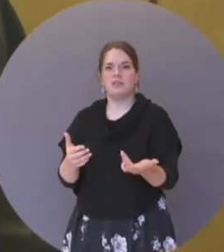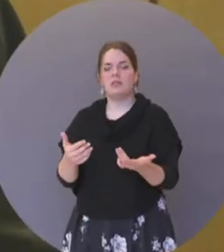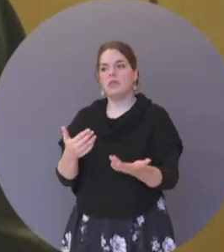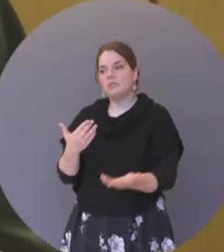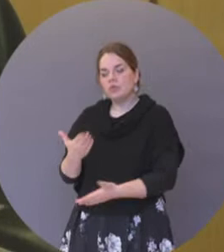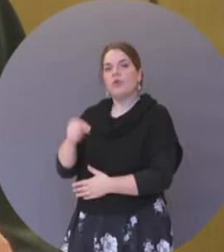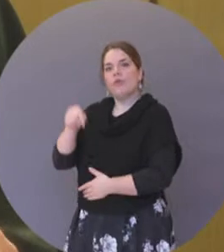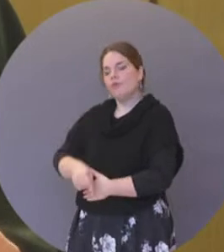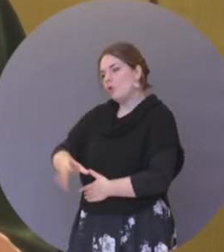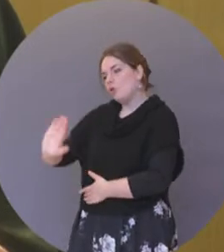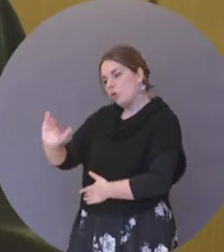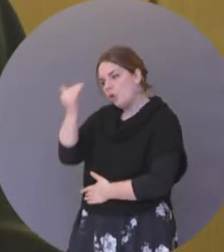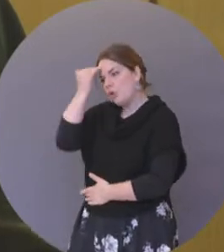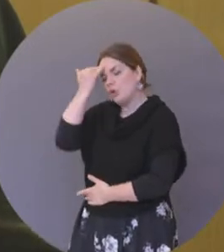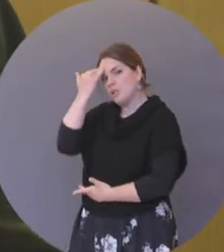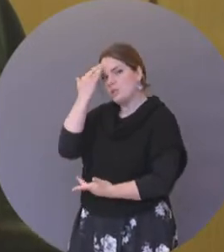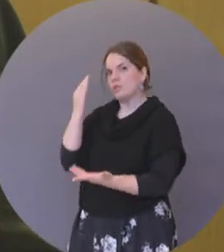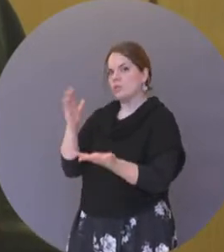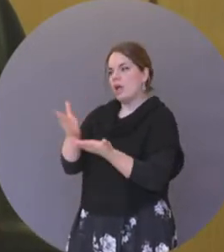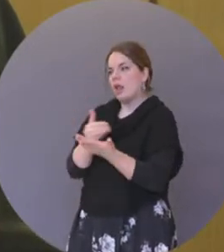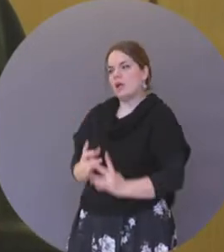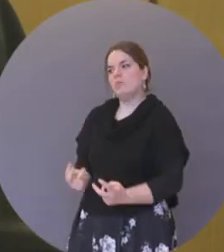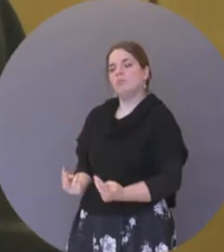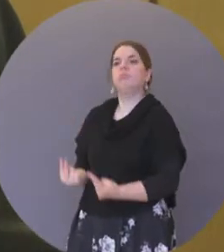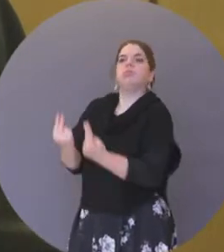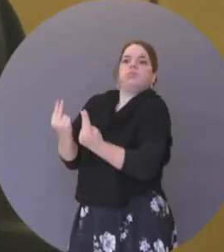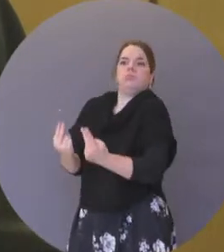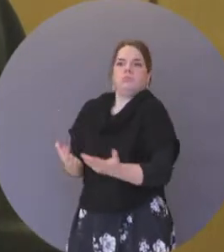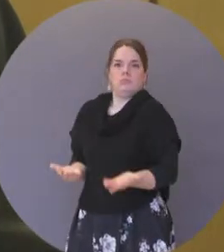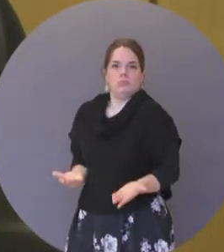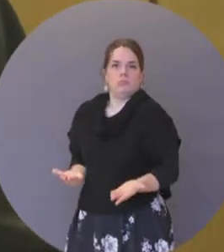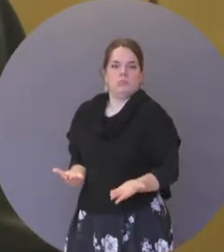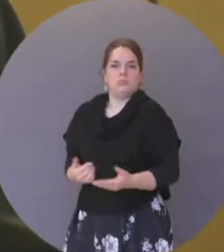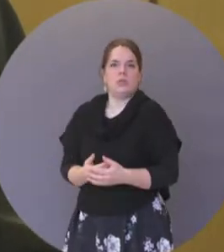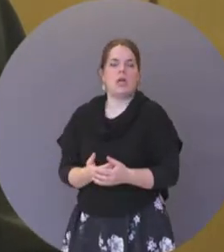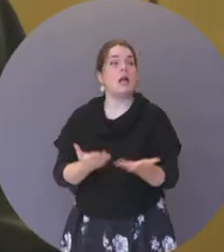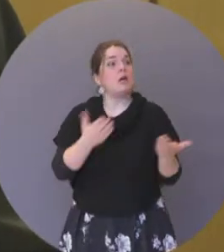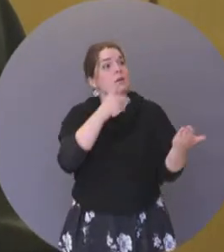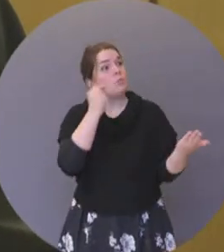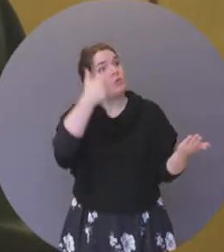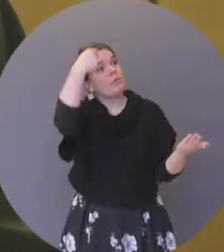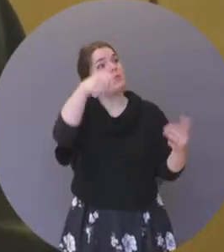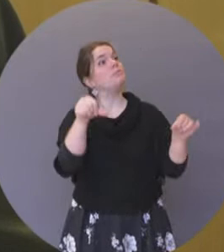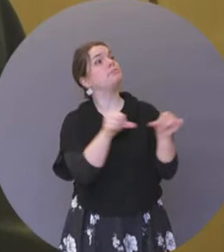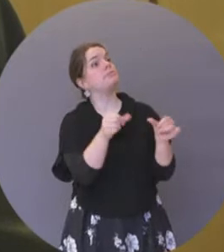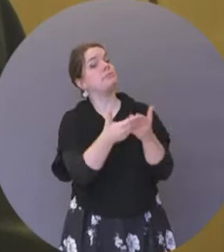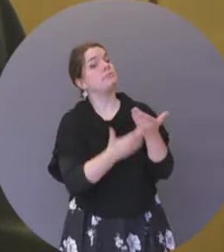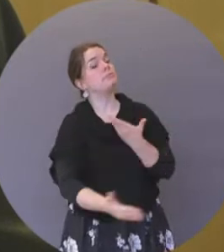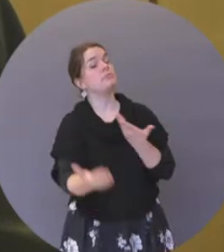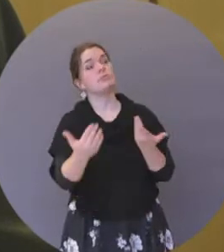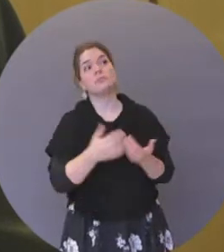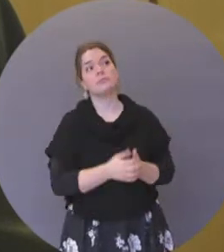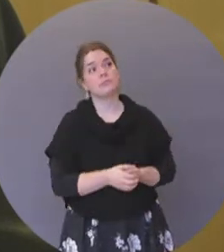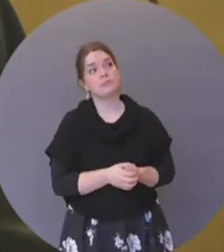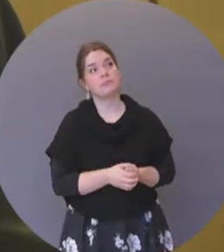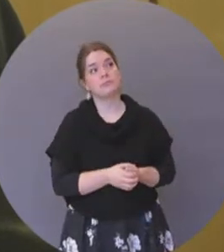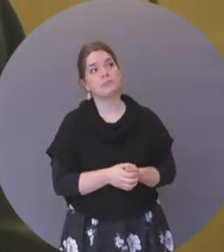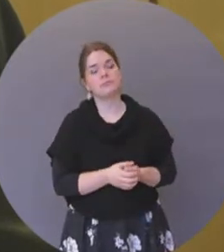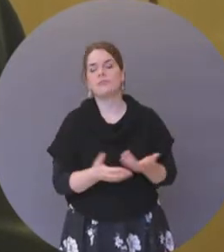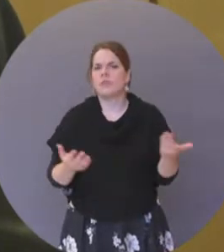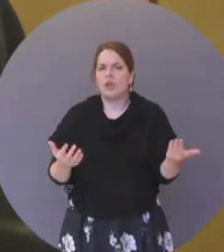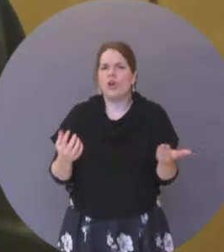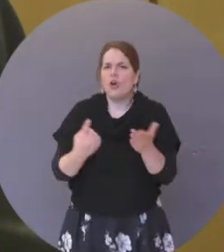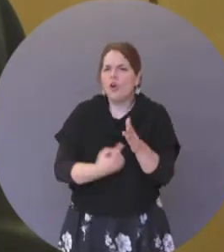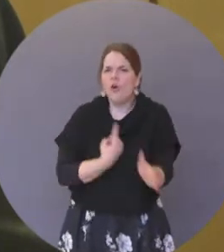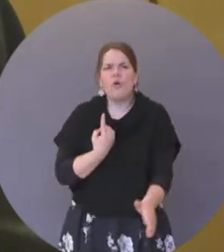reconnu financièrement alors monsieur le Président que comptez-vous faire une nouvelle fois comptez-vous réduire